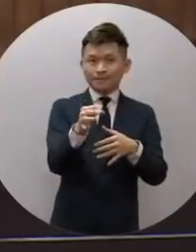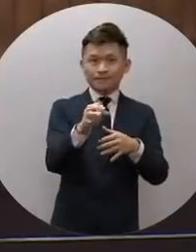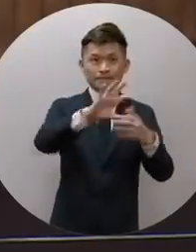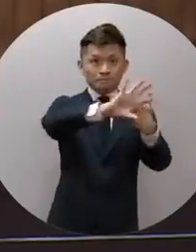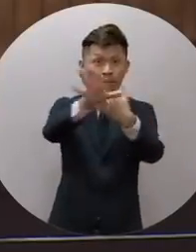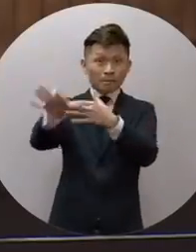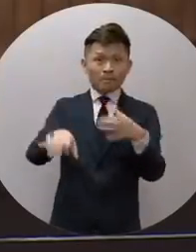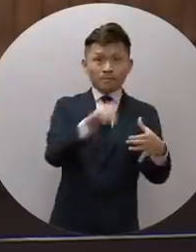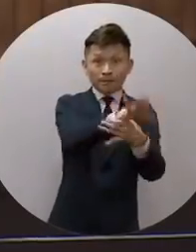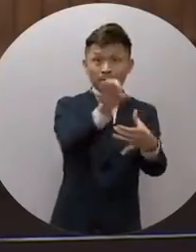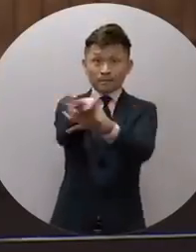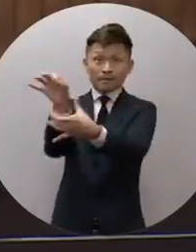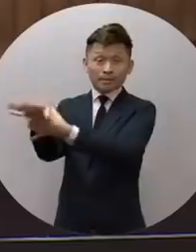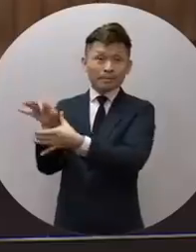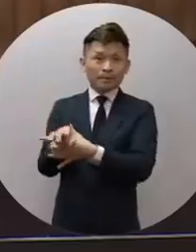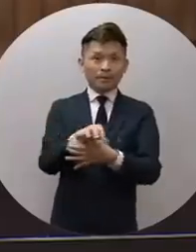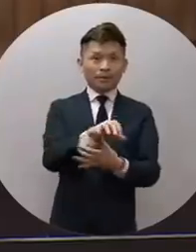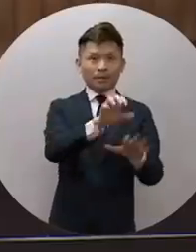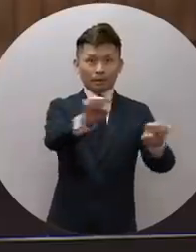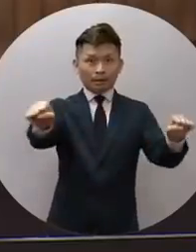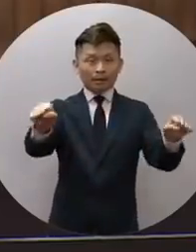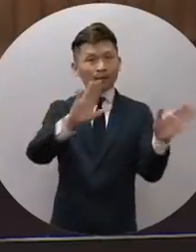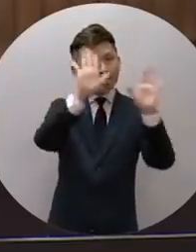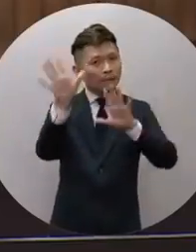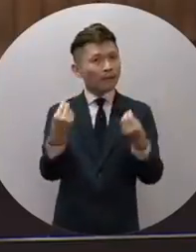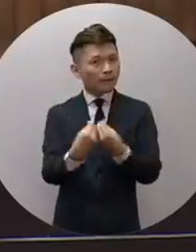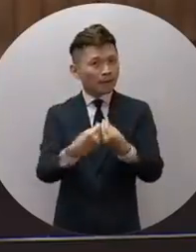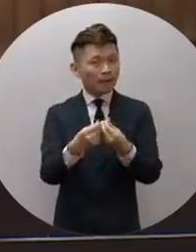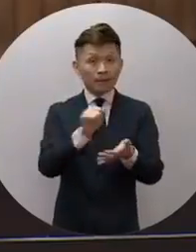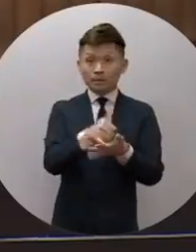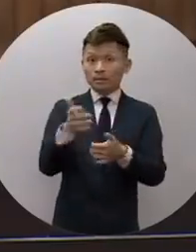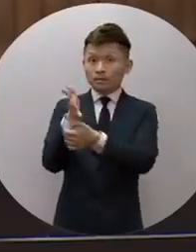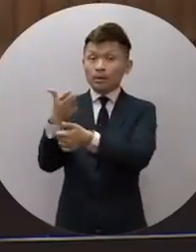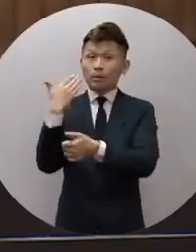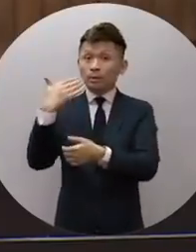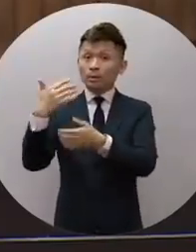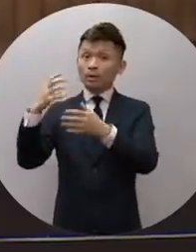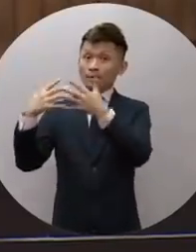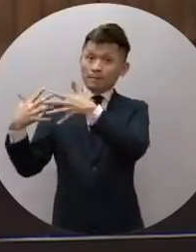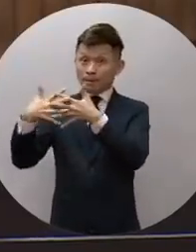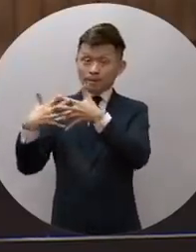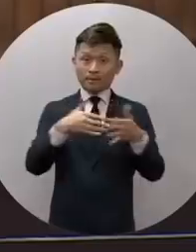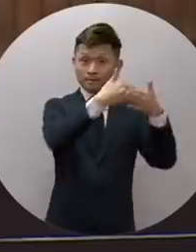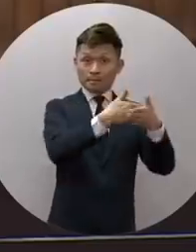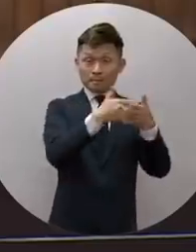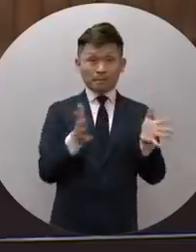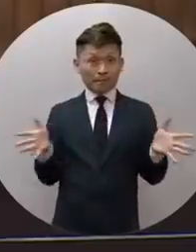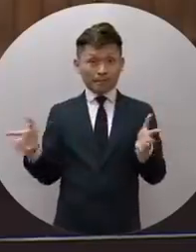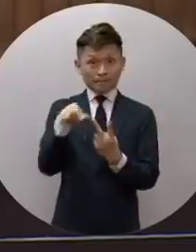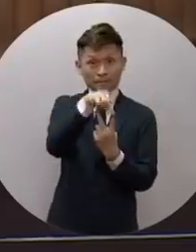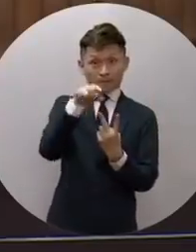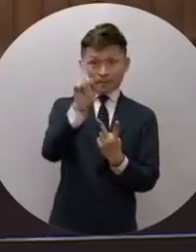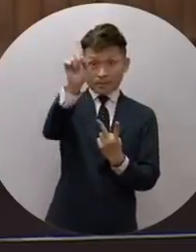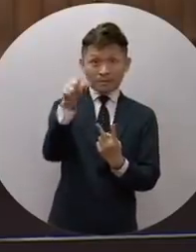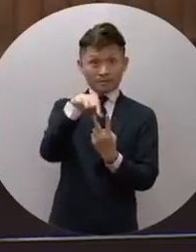界各地的现象。记者问他，如果必须在中美之间选择，他会选谁